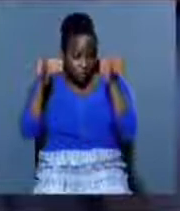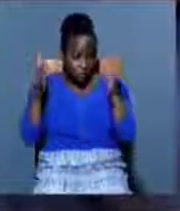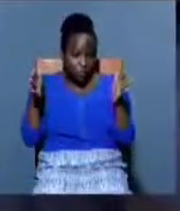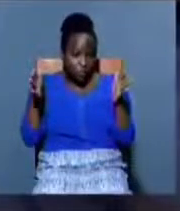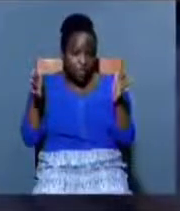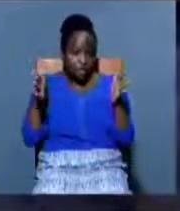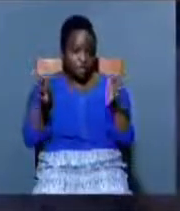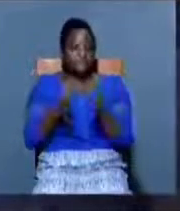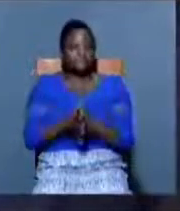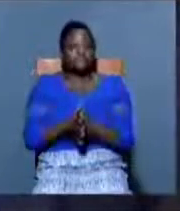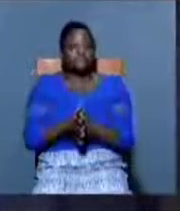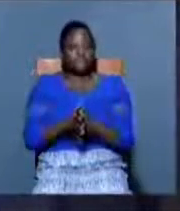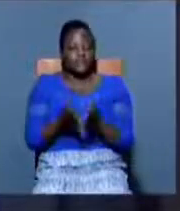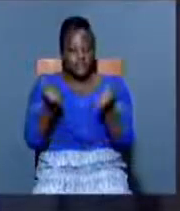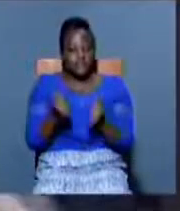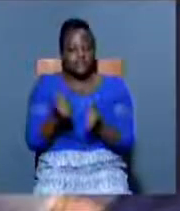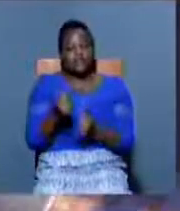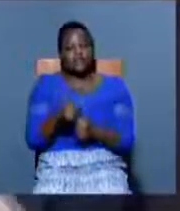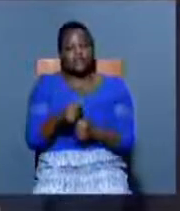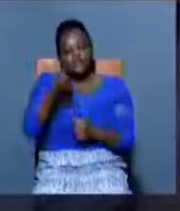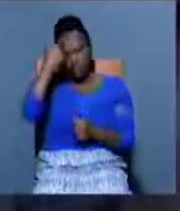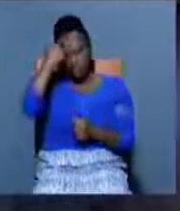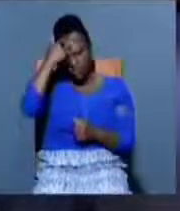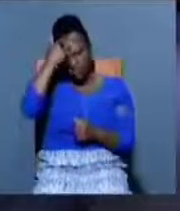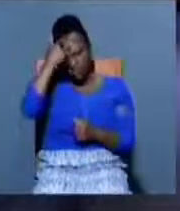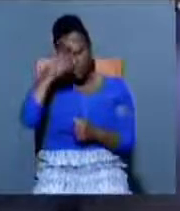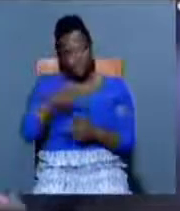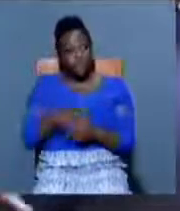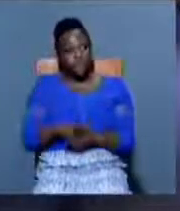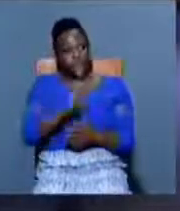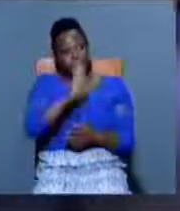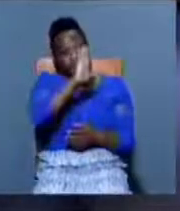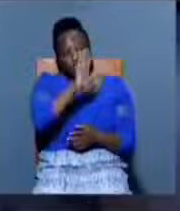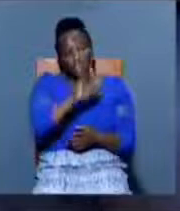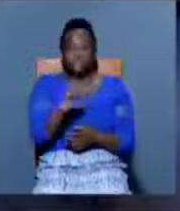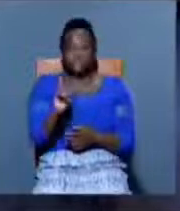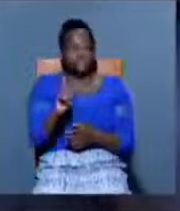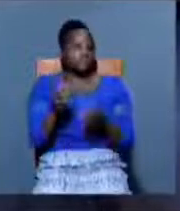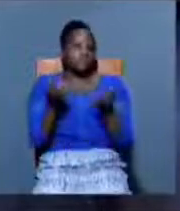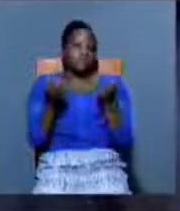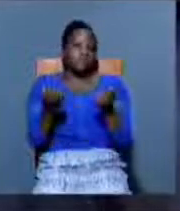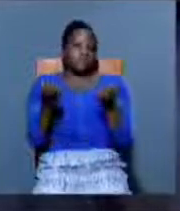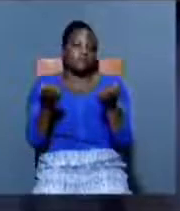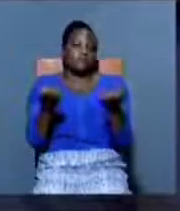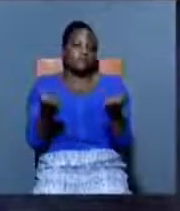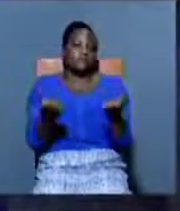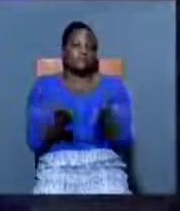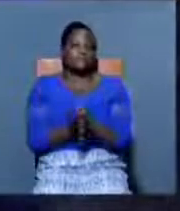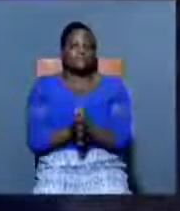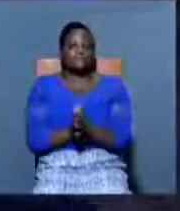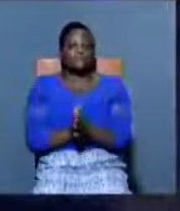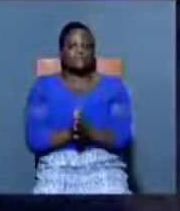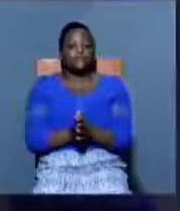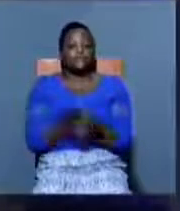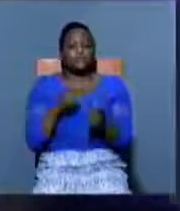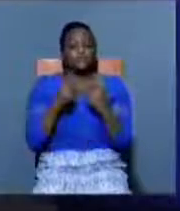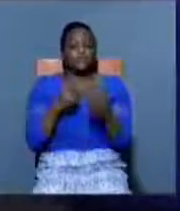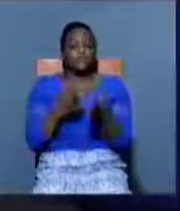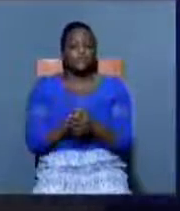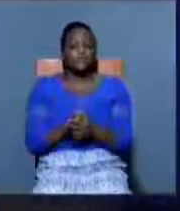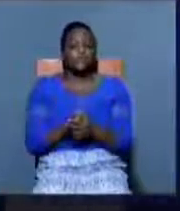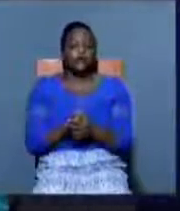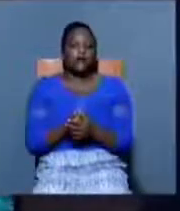inawezekana ni Wagogo. Lakini mimi ni Mgogo ila sio nini? Kwa hiyo ninapozungumzia kwamba wanawake